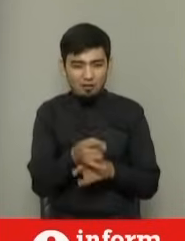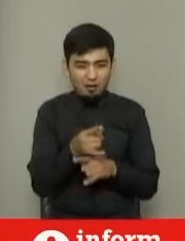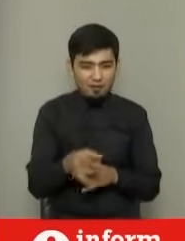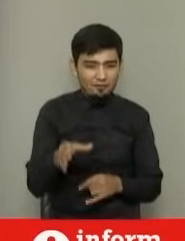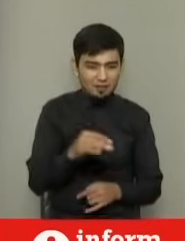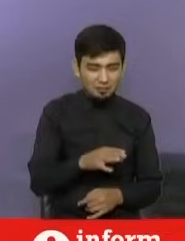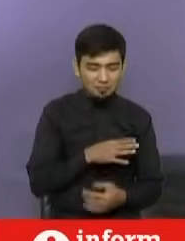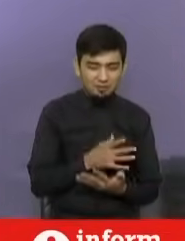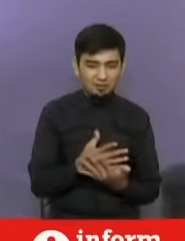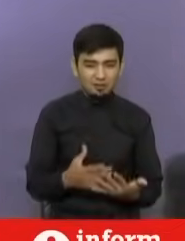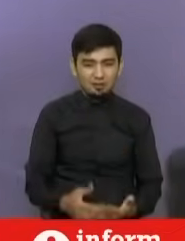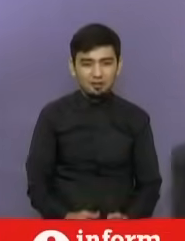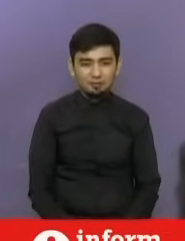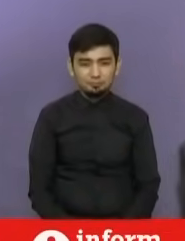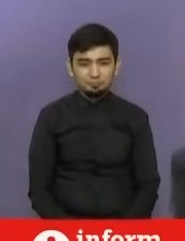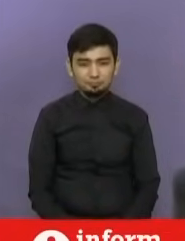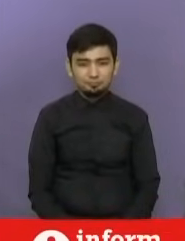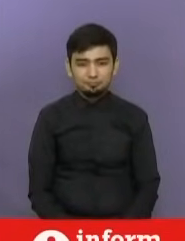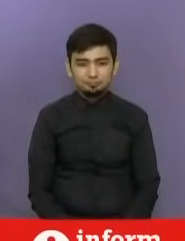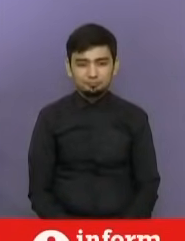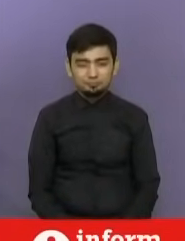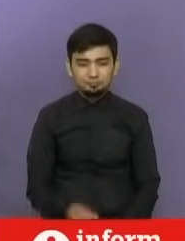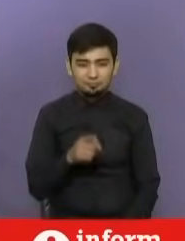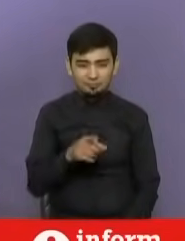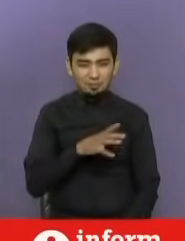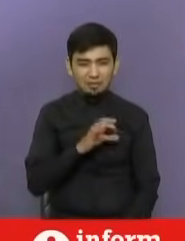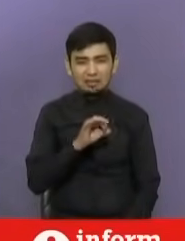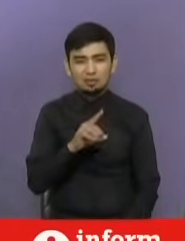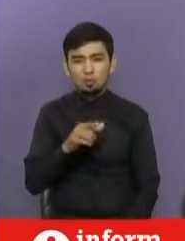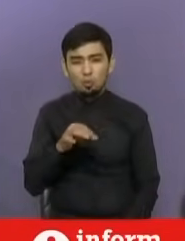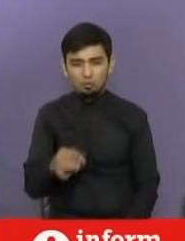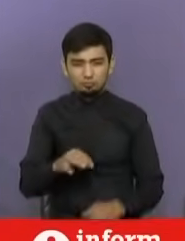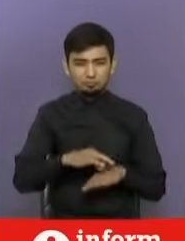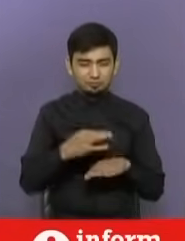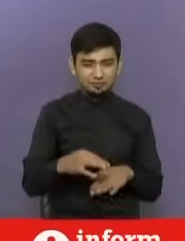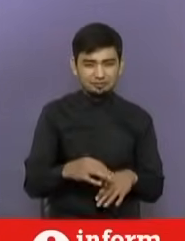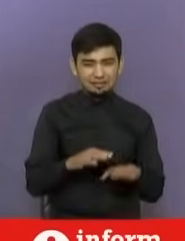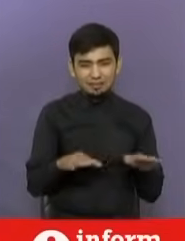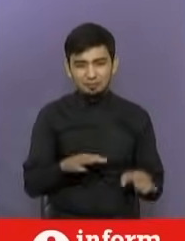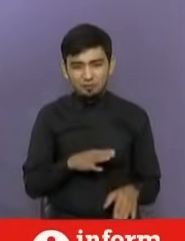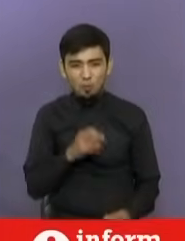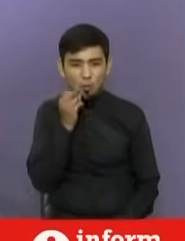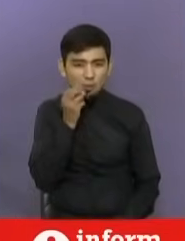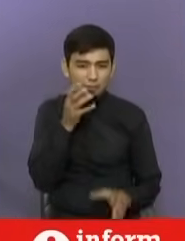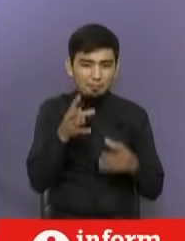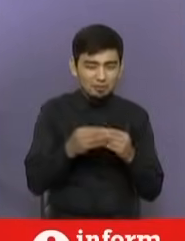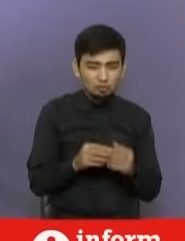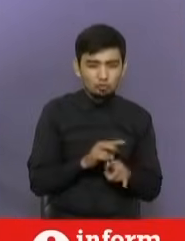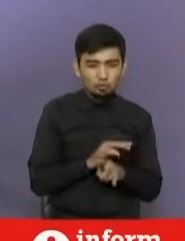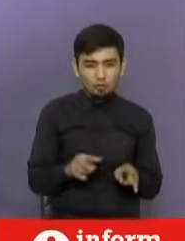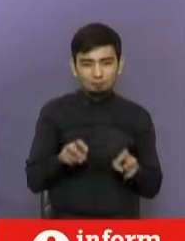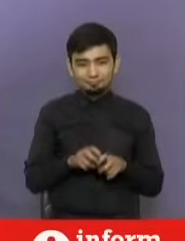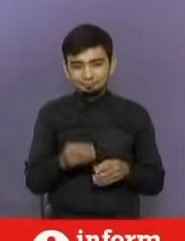и издевательствам из дети на обеде с ним даже за стол никто не